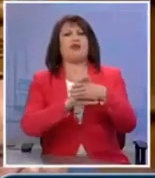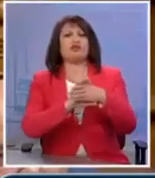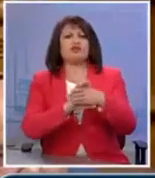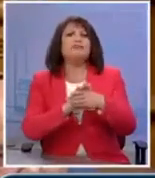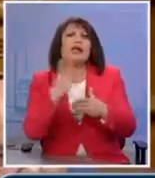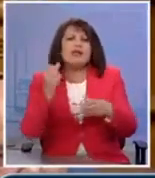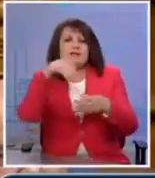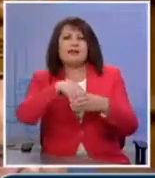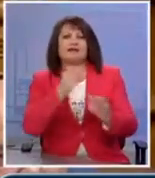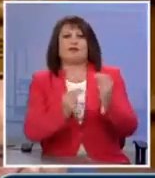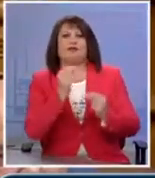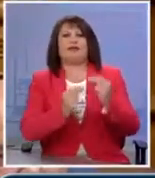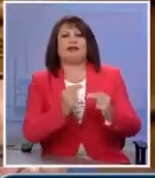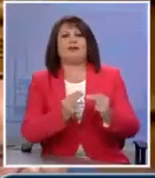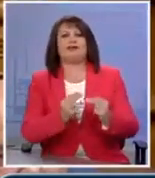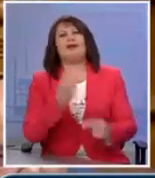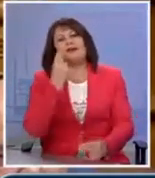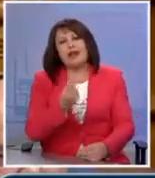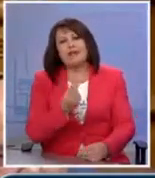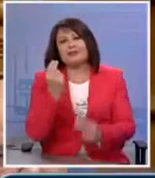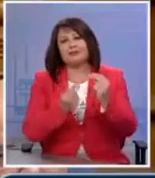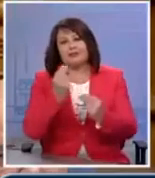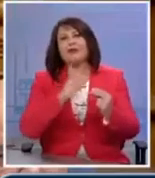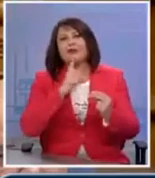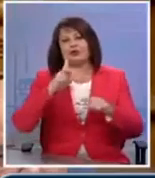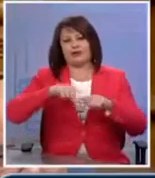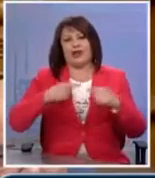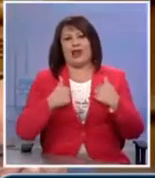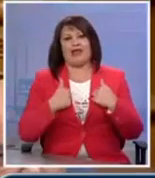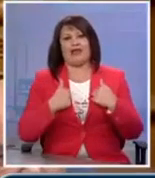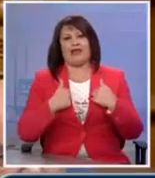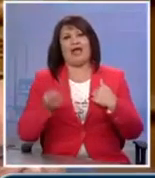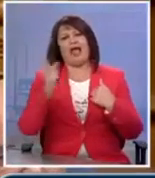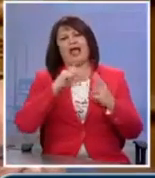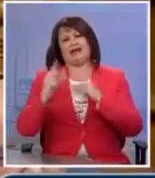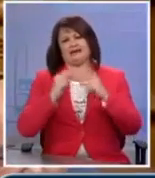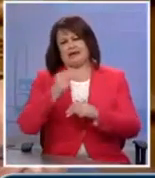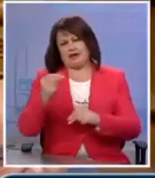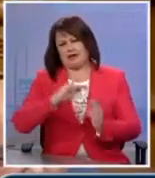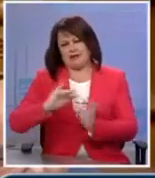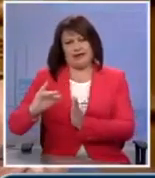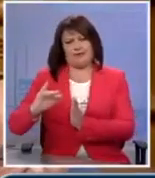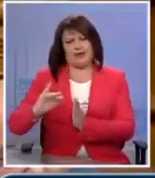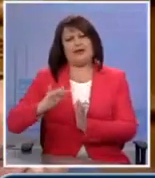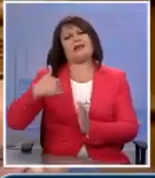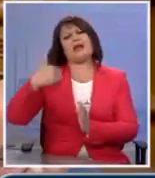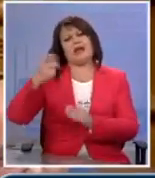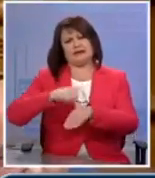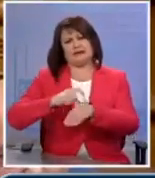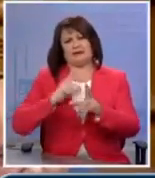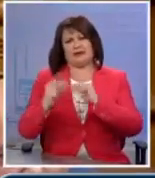τα προβλήματα που καθρέφτης τους είναι τα προβλήματα που αντιμετωπίζει η Ελλάδα. Αλλά αυτή είναι μια άλλη συζήτηση, ίσως την κάνουμε μια άλλη φορά.